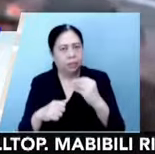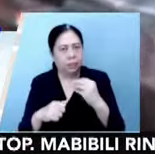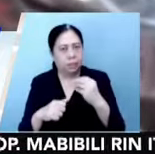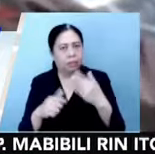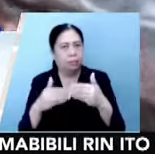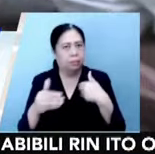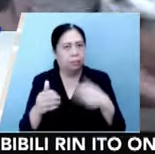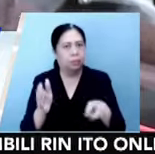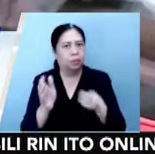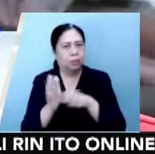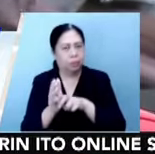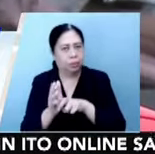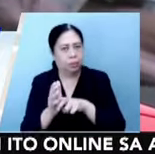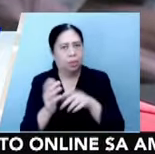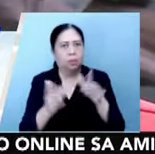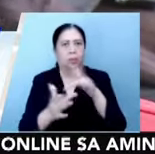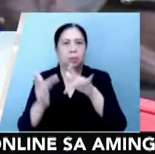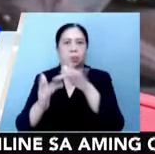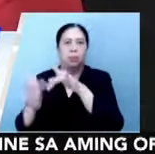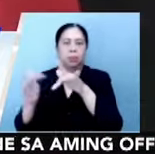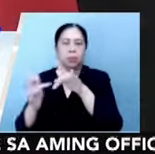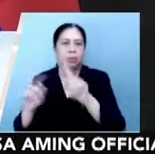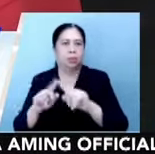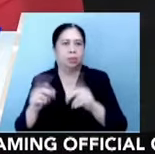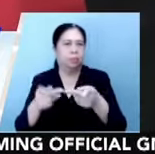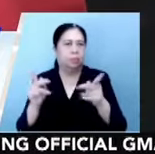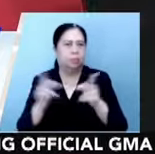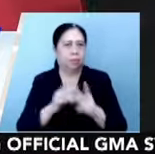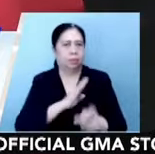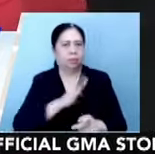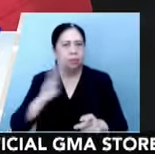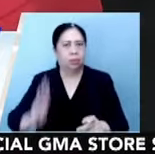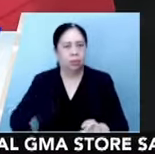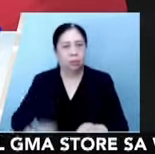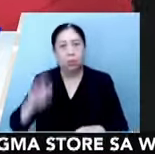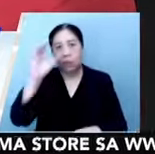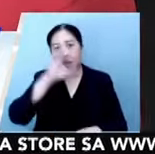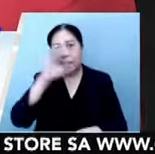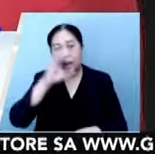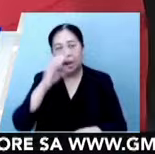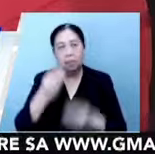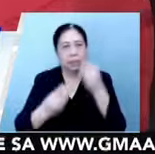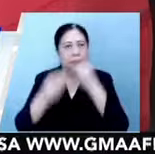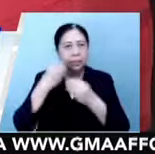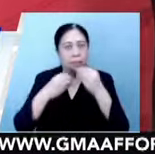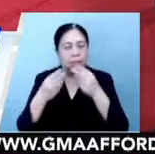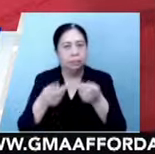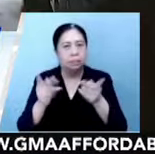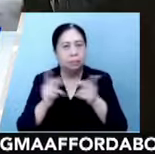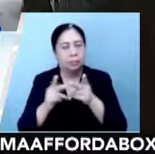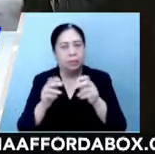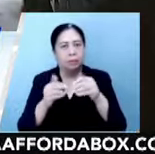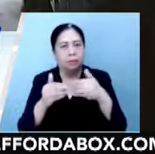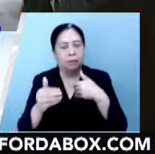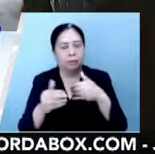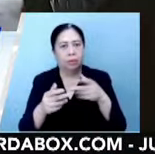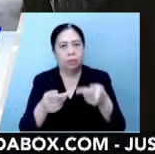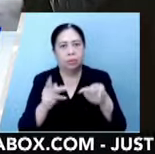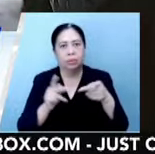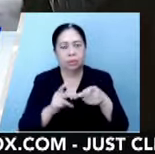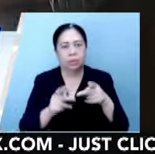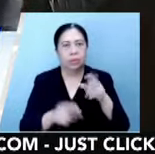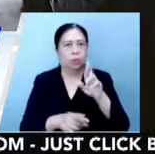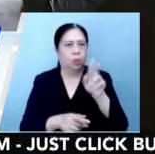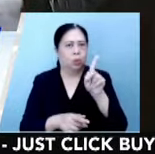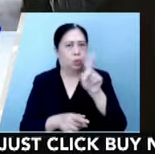turista. Nag-ikot daw sila sa ilang lugar sa Binondo dahil naghahanap ito ng makakainan bago bumaba sa Plaza Ruiz. Sino yung nag-alok